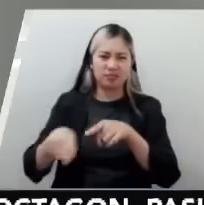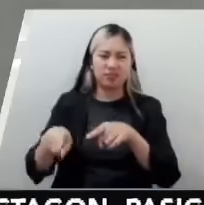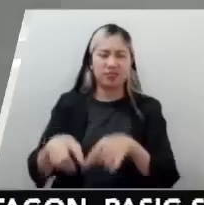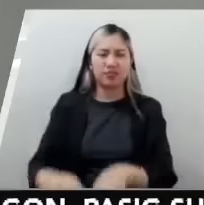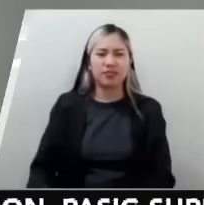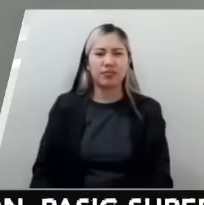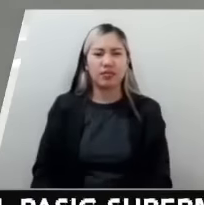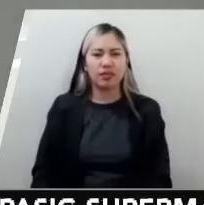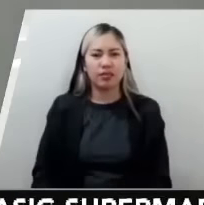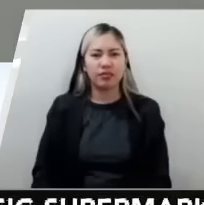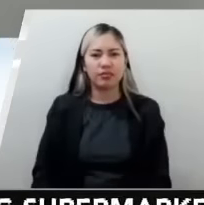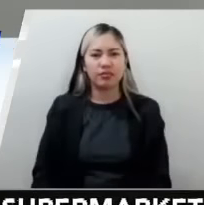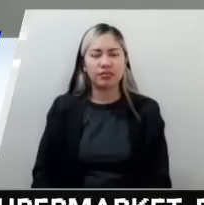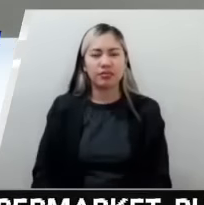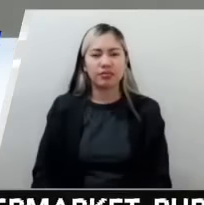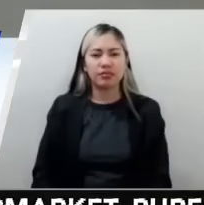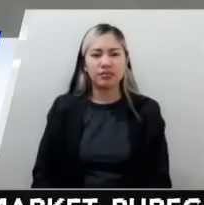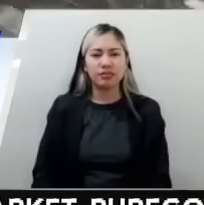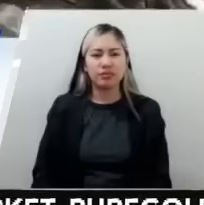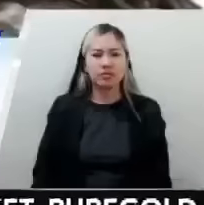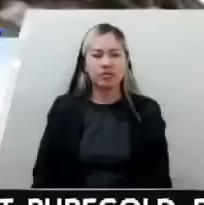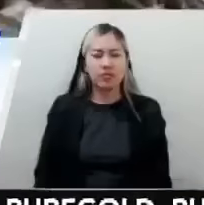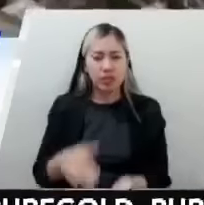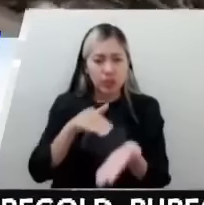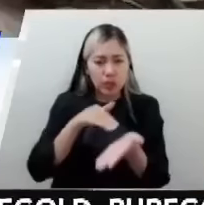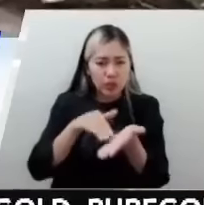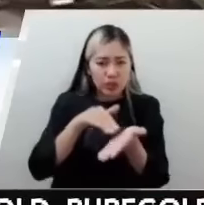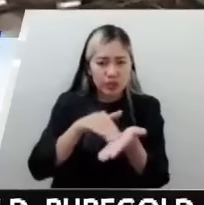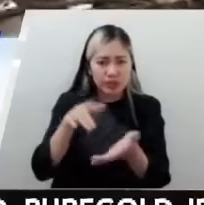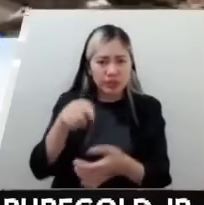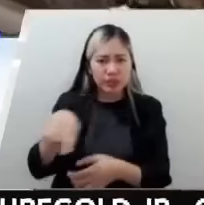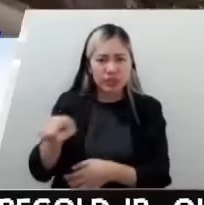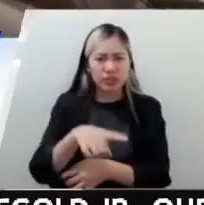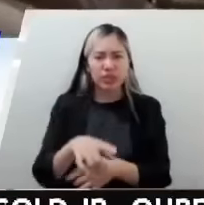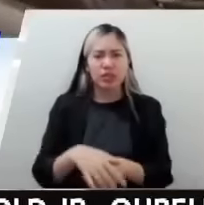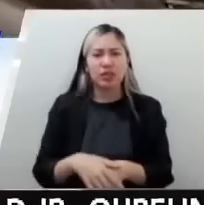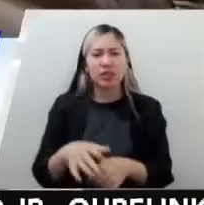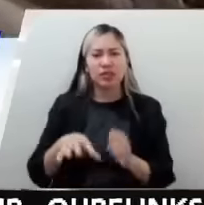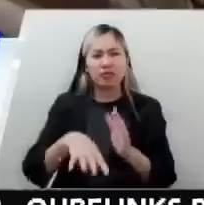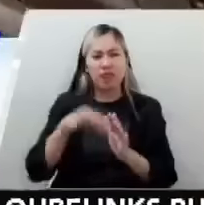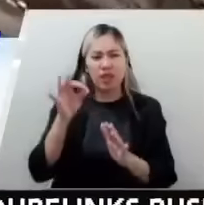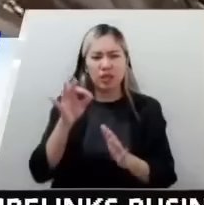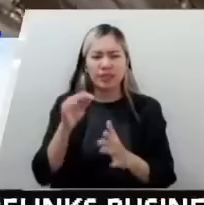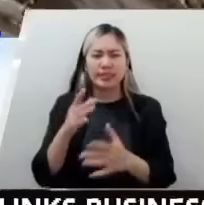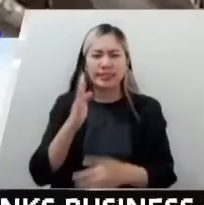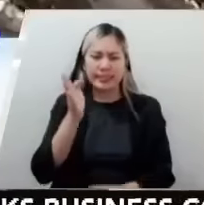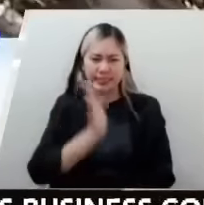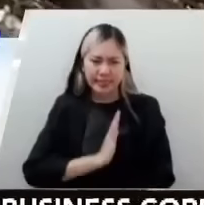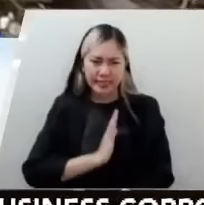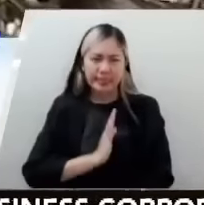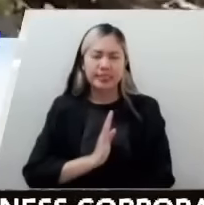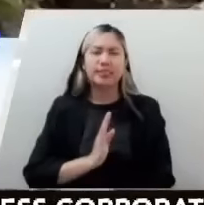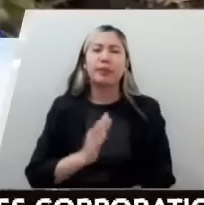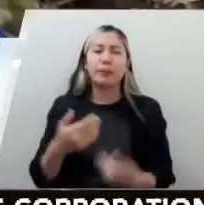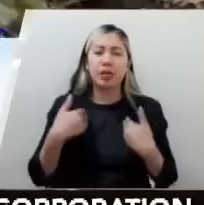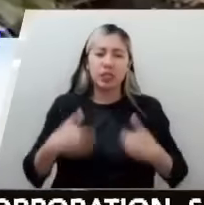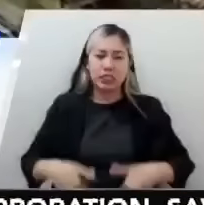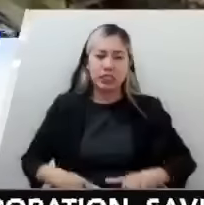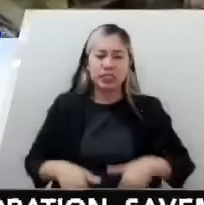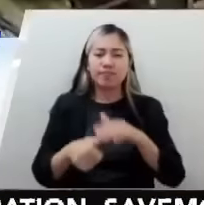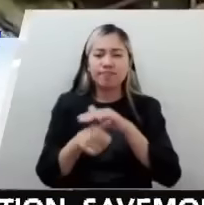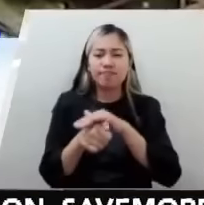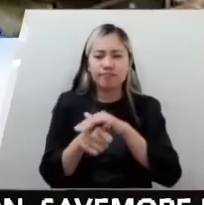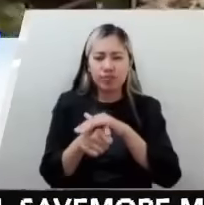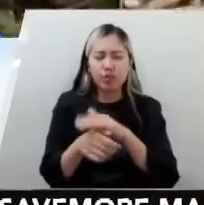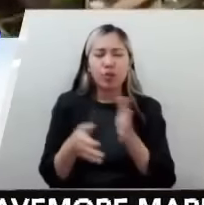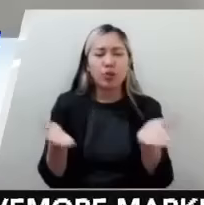Enteng pasintabi po nagpang naaagnas at palut ng lutang ang labi ng isang pawikan sa dagat na sakop ng barangay otavi